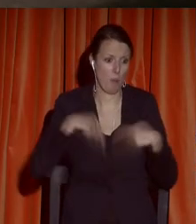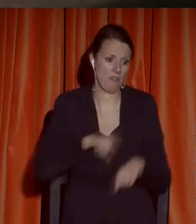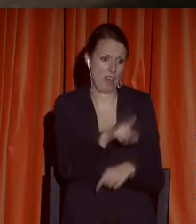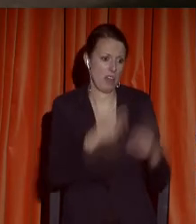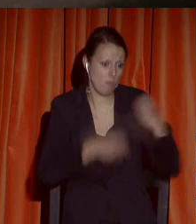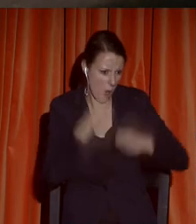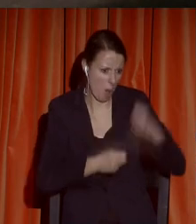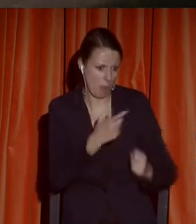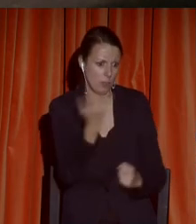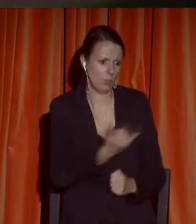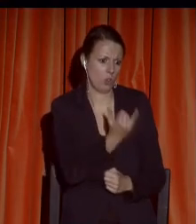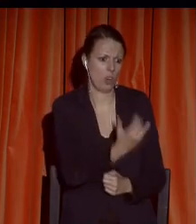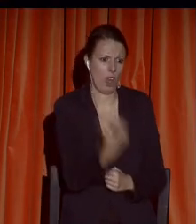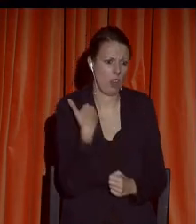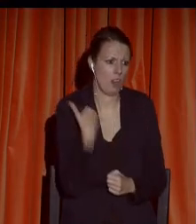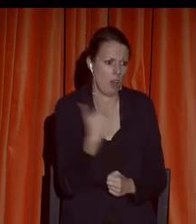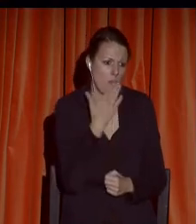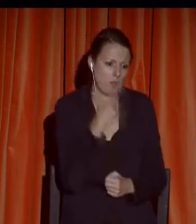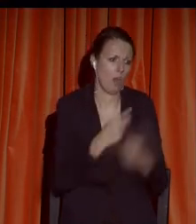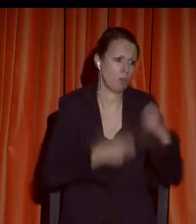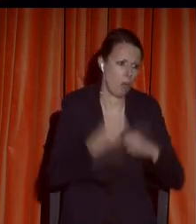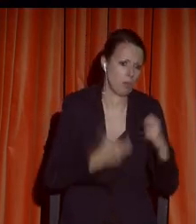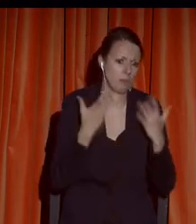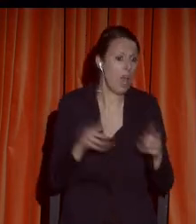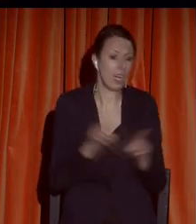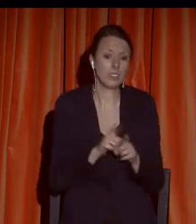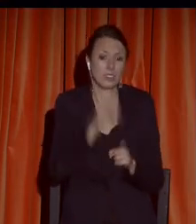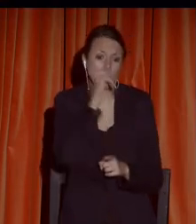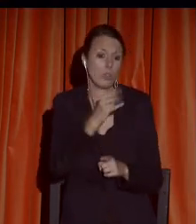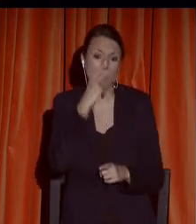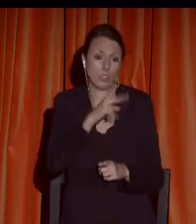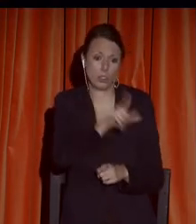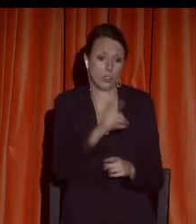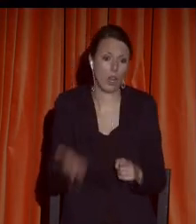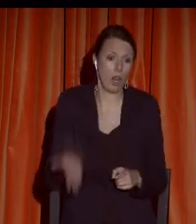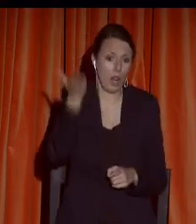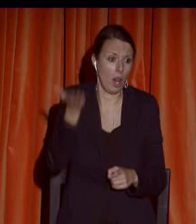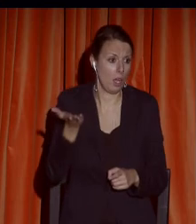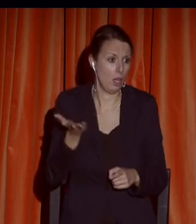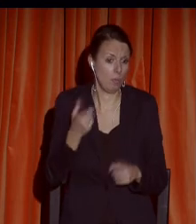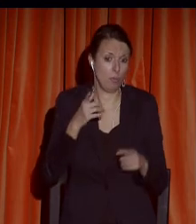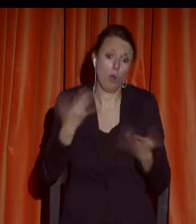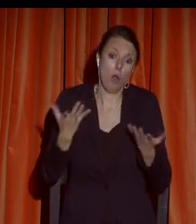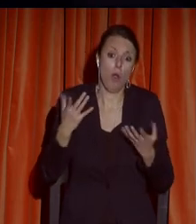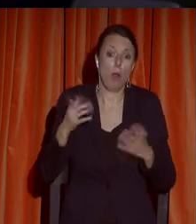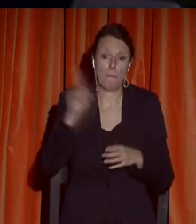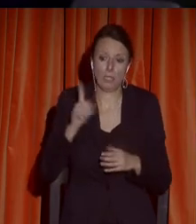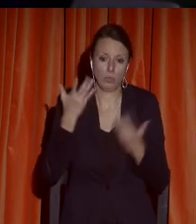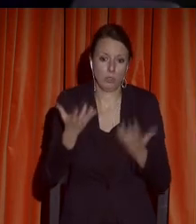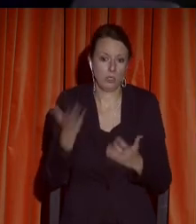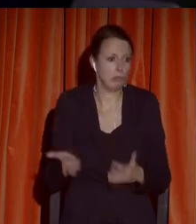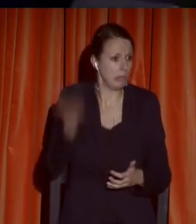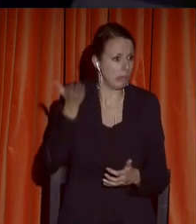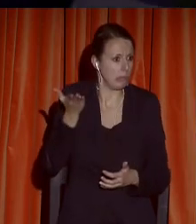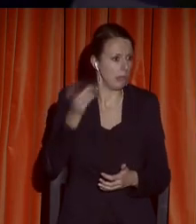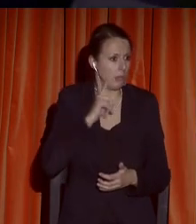obywatel nieustannie przynosi, ani nie paternalistycznie, bo państwa mają to do siebie, że chcą być paternalistyczne, w związku z tym